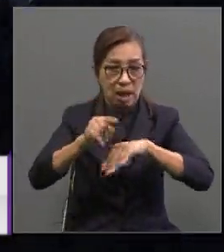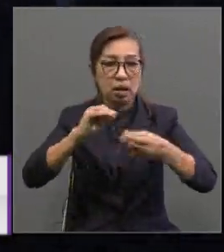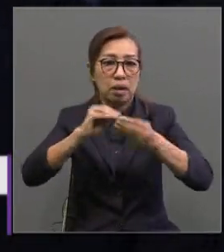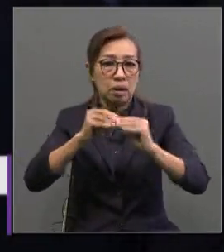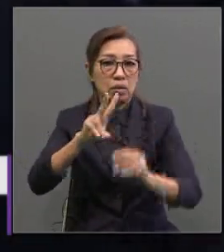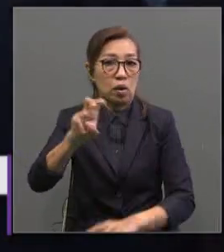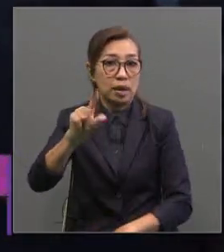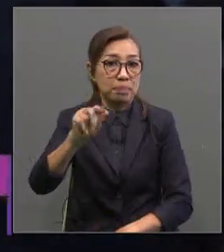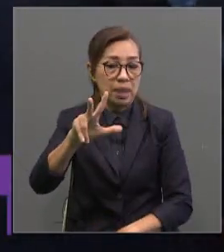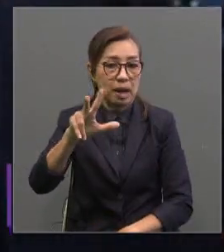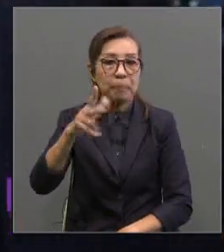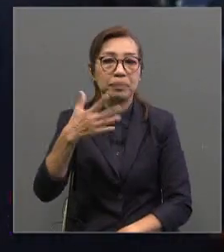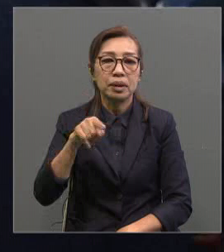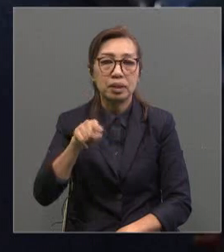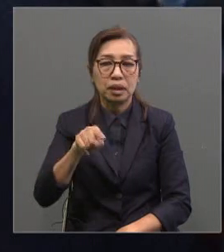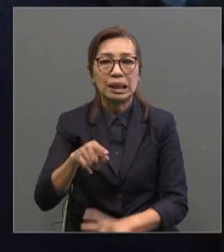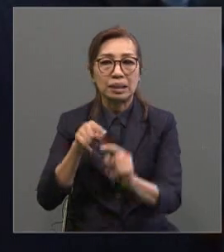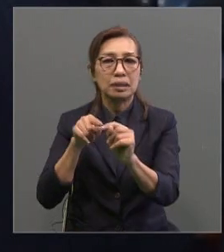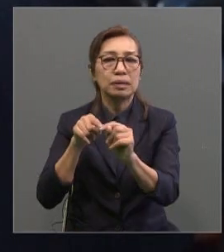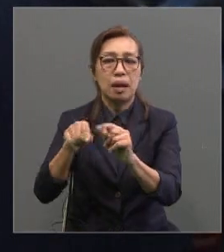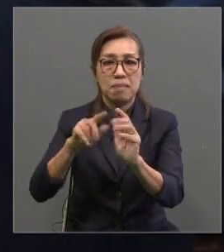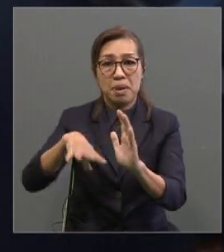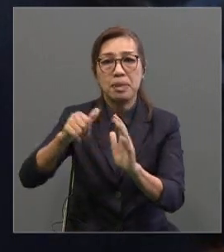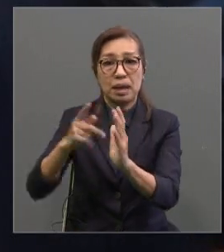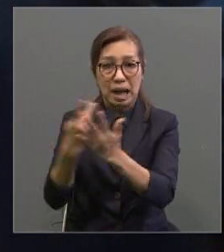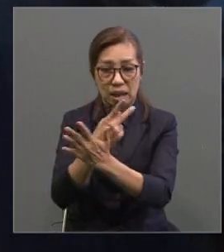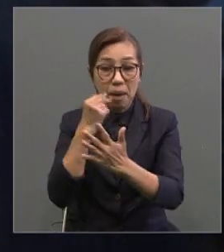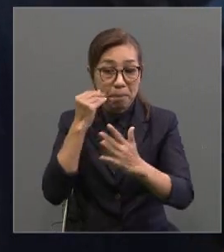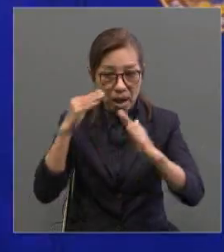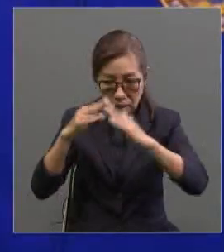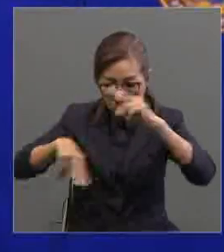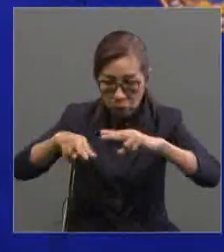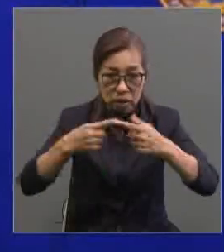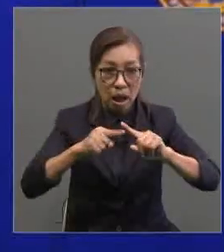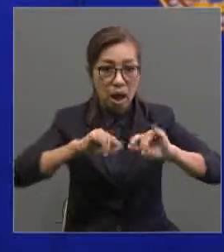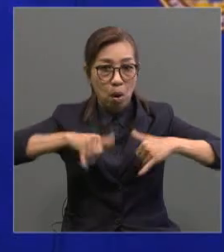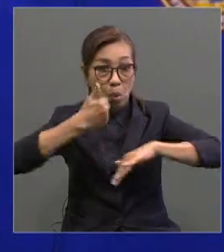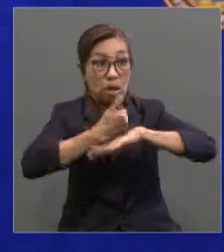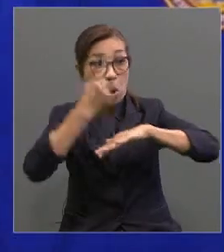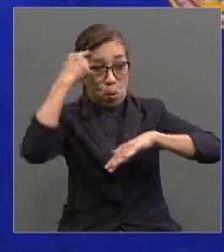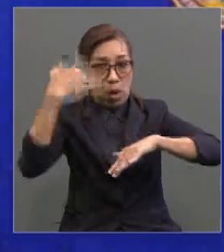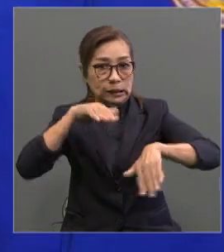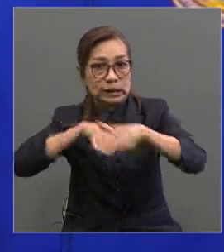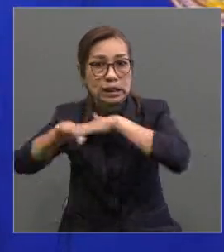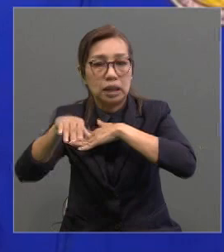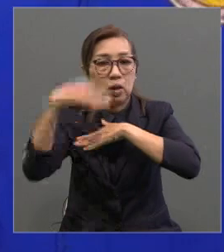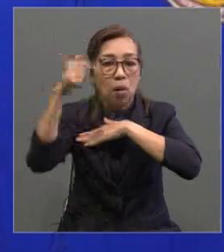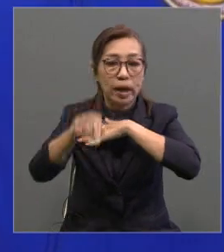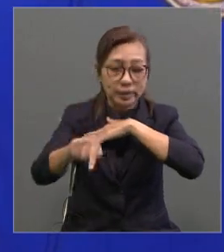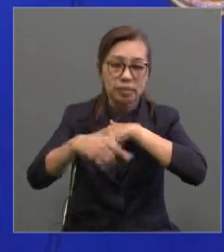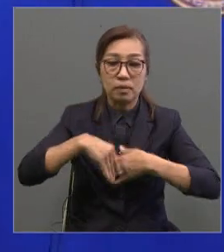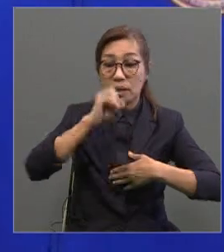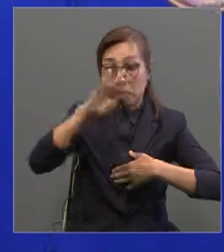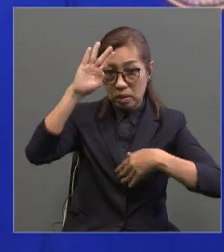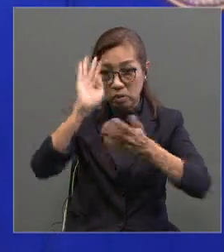223หมู่ 5ตำบลบ้านเก่าอำเภอเมืองจังหวัดกาญจนบุรีแต่ว่านายจ้างครับได้หลบหนีแล้วก็ประสานไปยังชุด